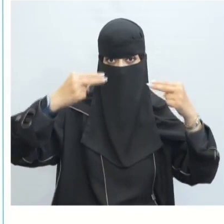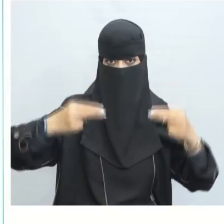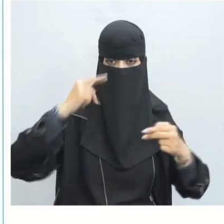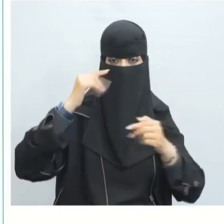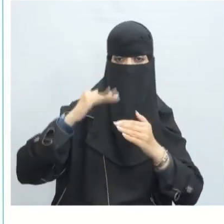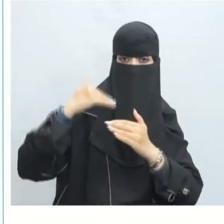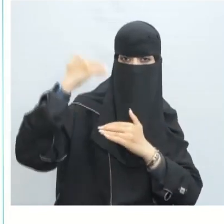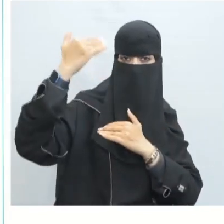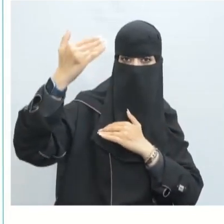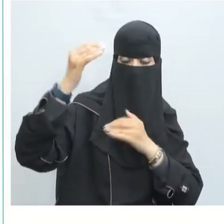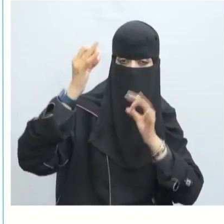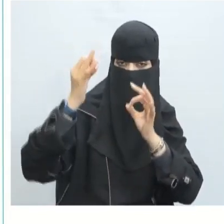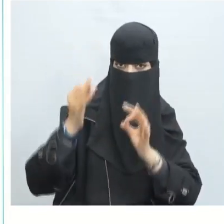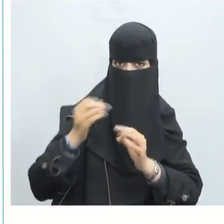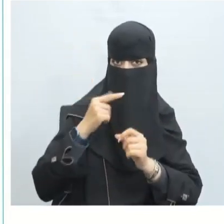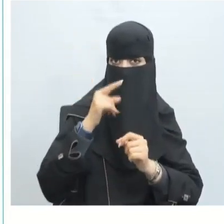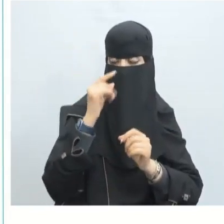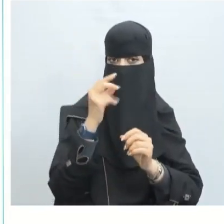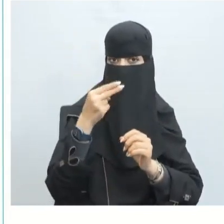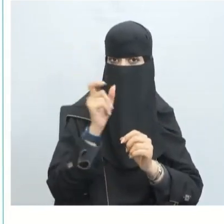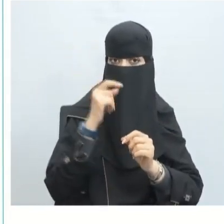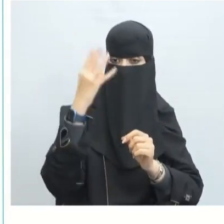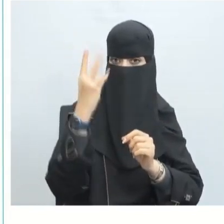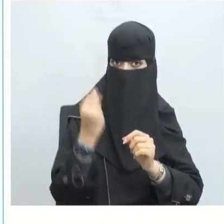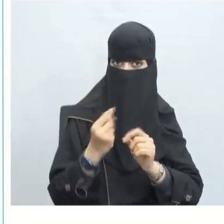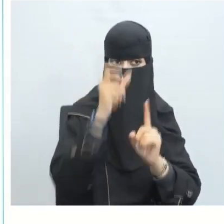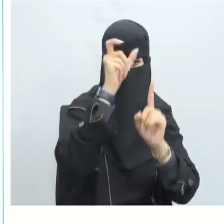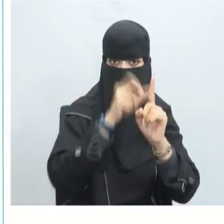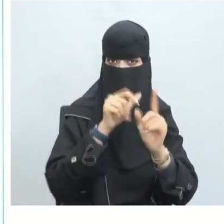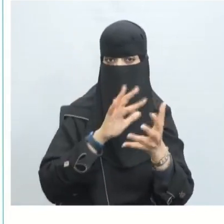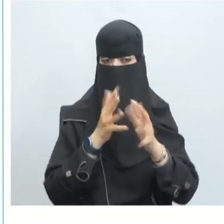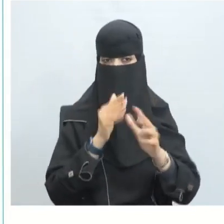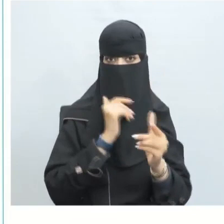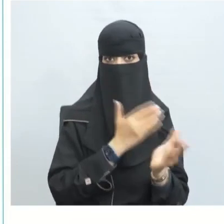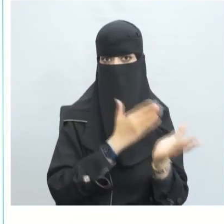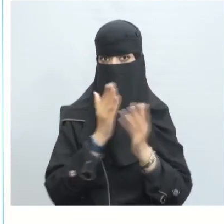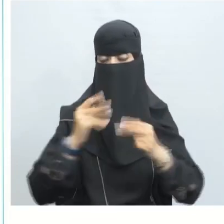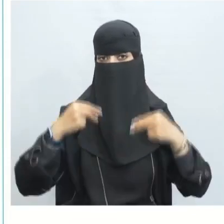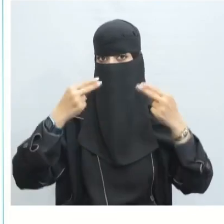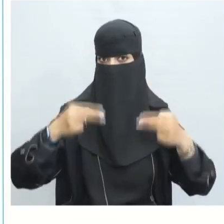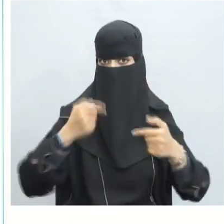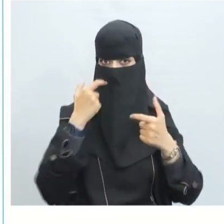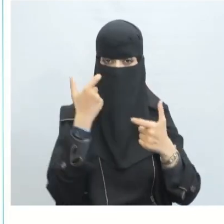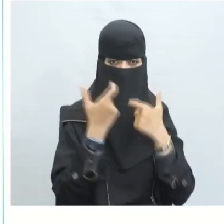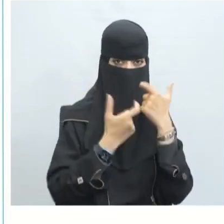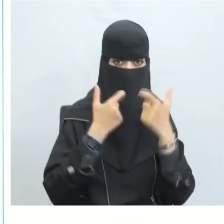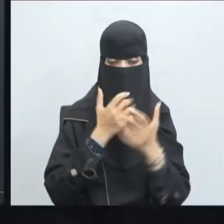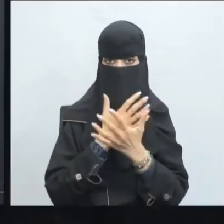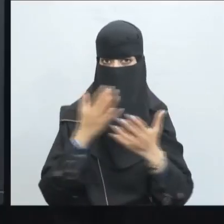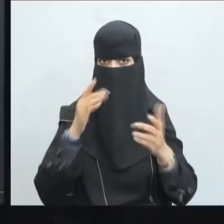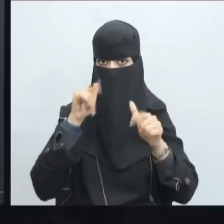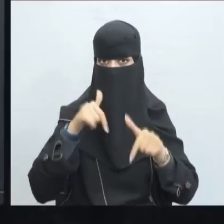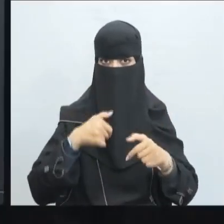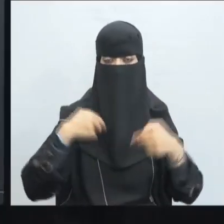تصور دقيق عن عدد الاشخاص المحتمل حضورهم لذلك نلاحظ كثير ما